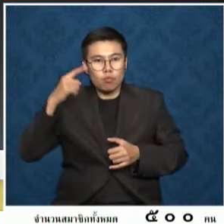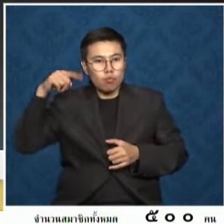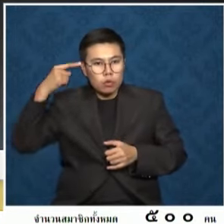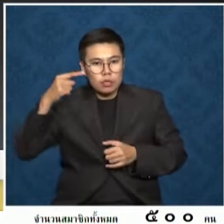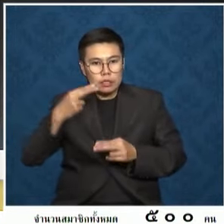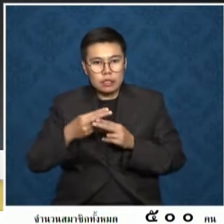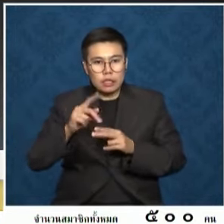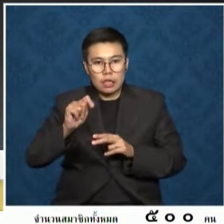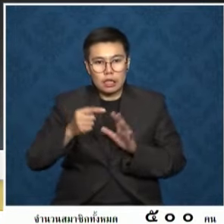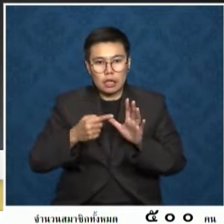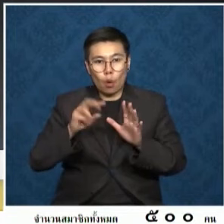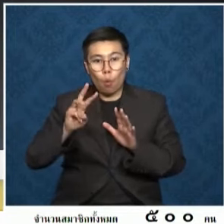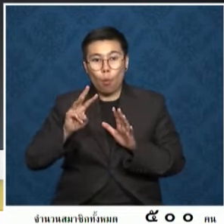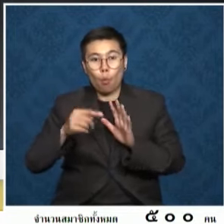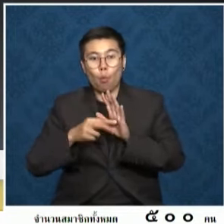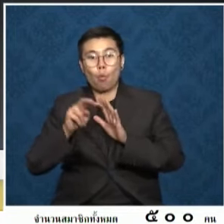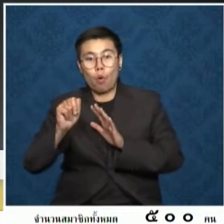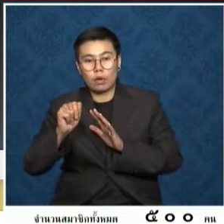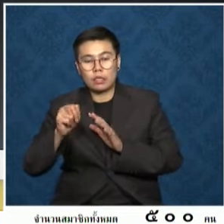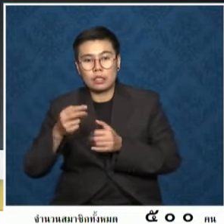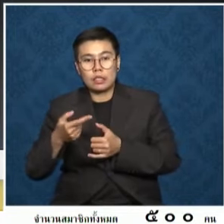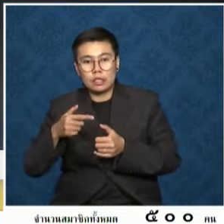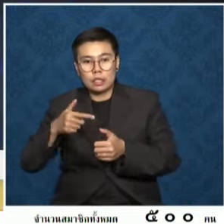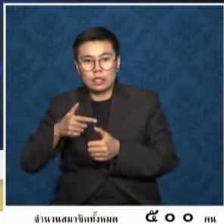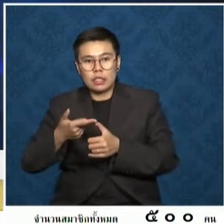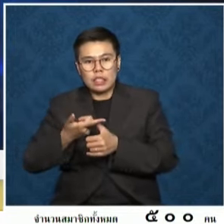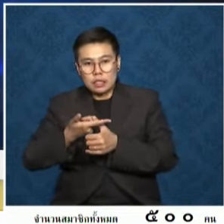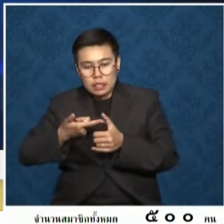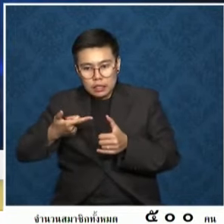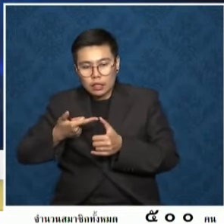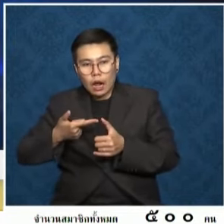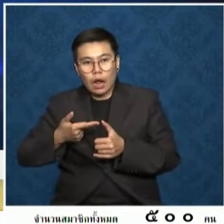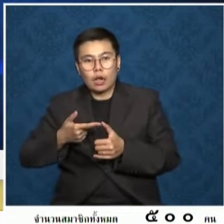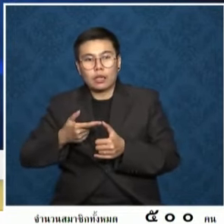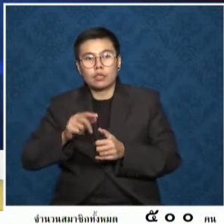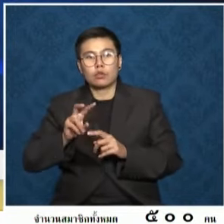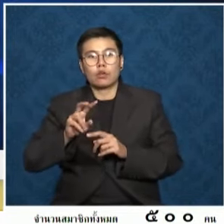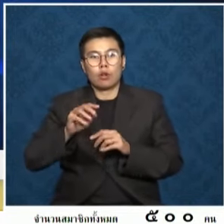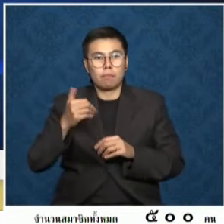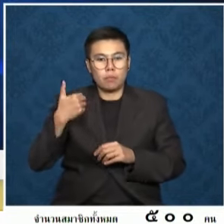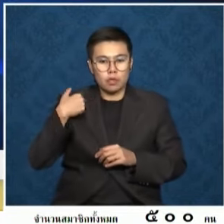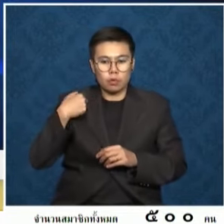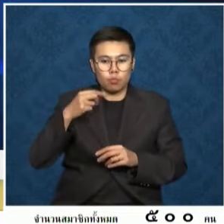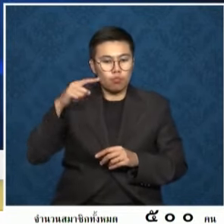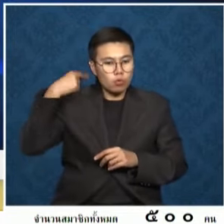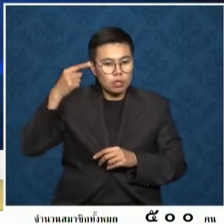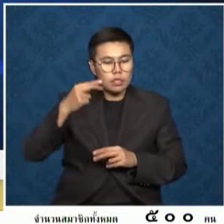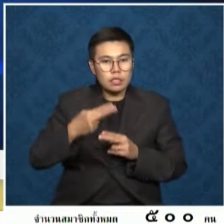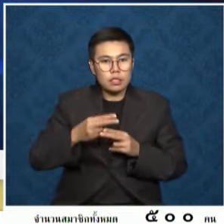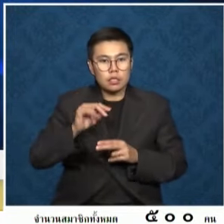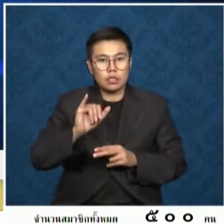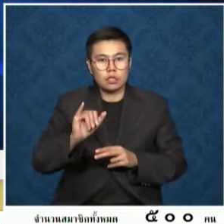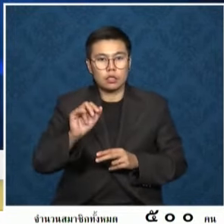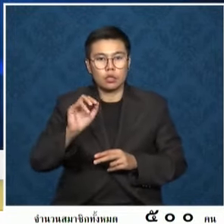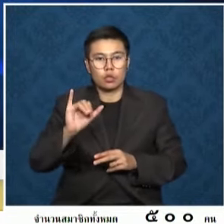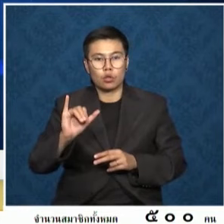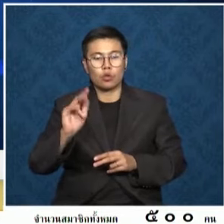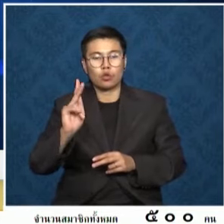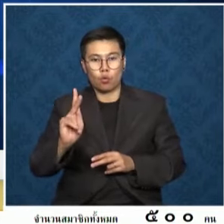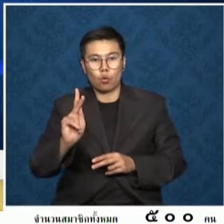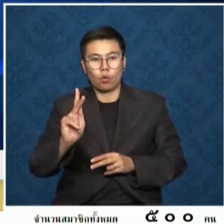เป็นคนแรกขู่ฆ่าน้องหยกที่อายุ15ปีหรือกลุ่มที่เรียกตัวเองว่าอาชีวะรา